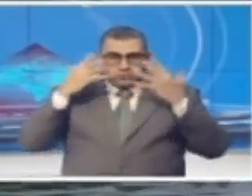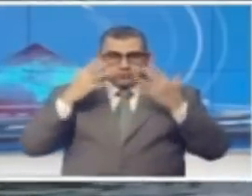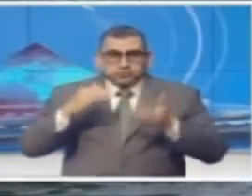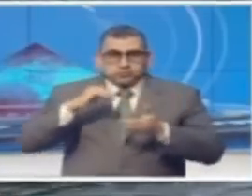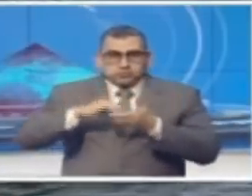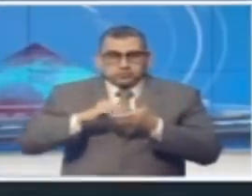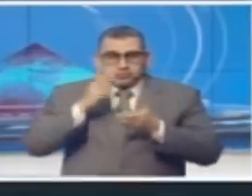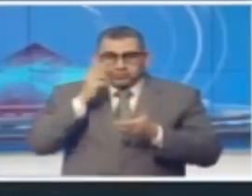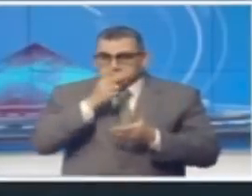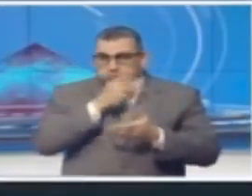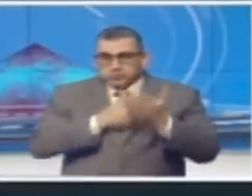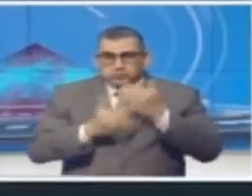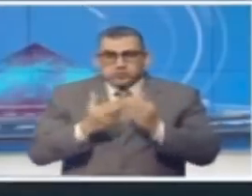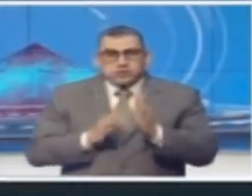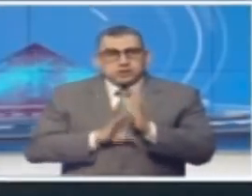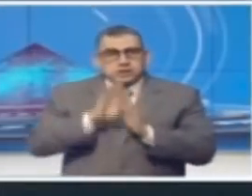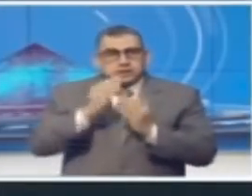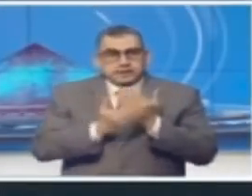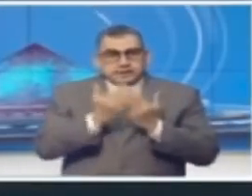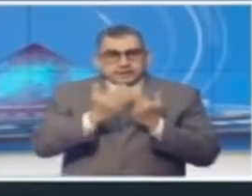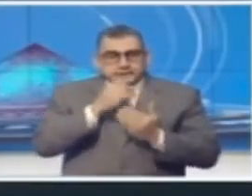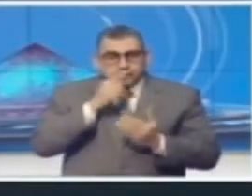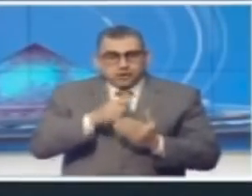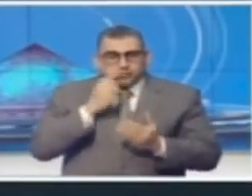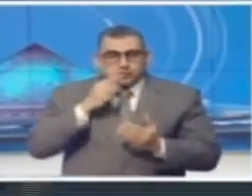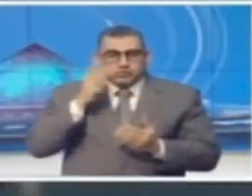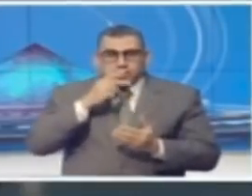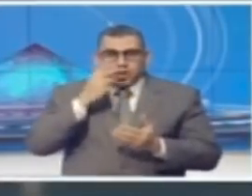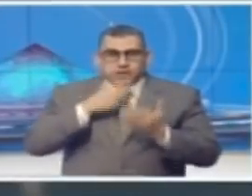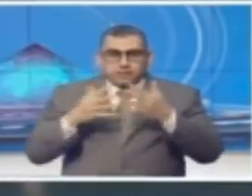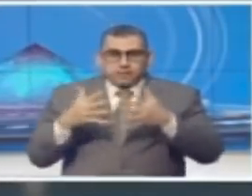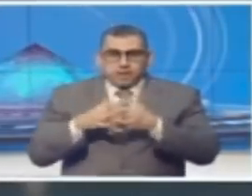بين الحضارة والازدهار الذي تشهده مصر.